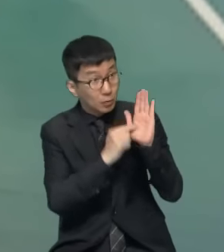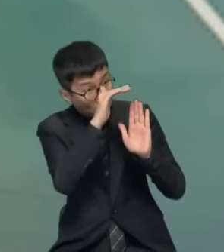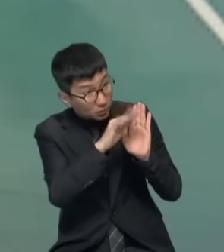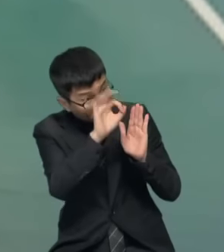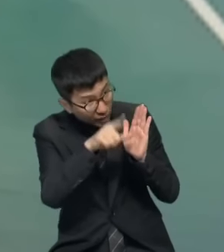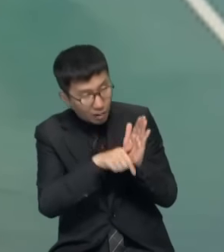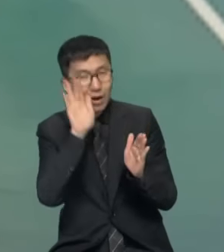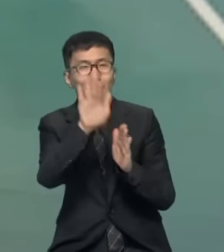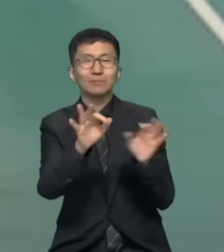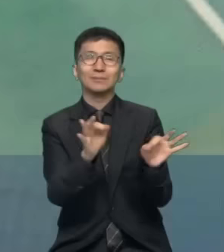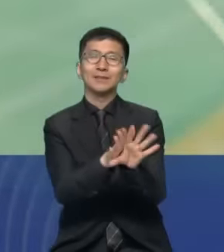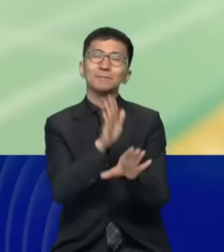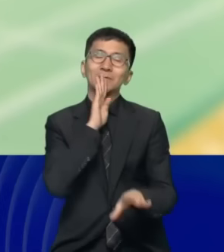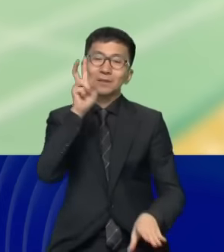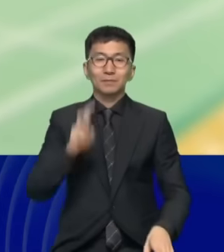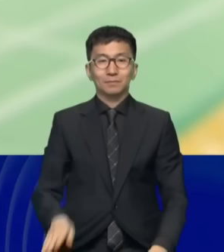네.